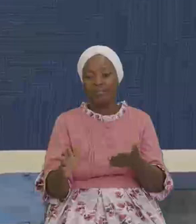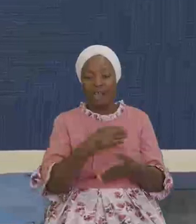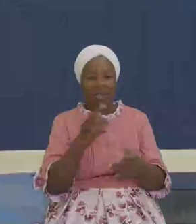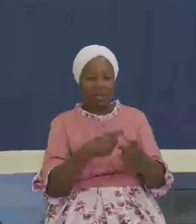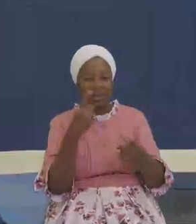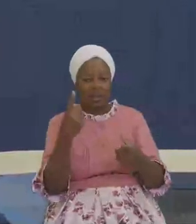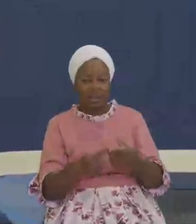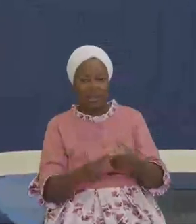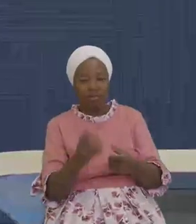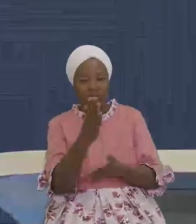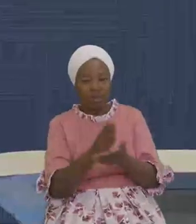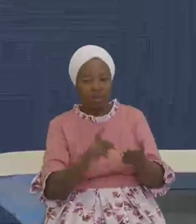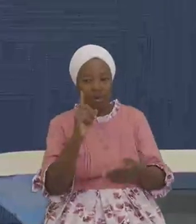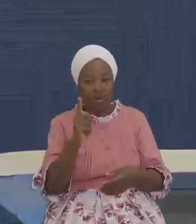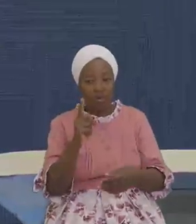Abrogée. Détruite.